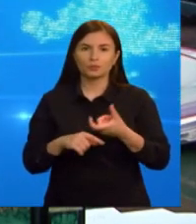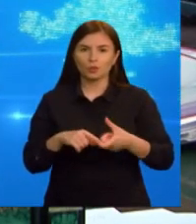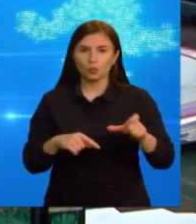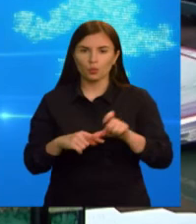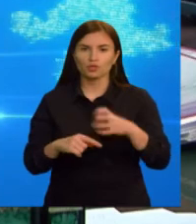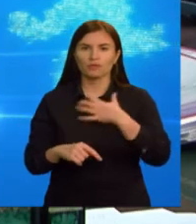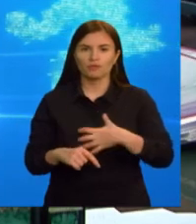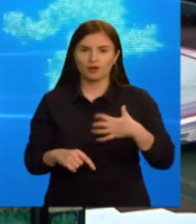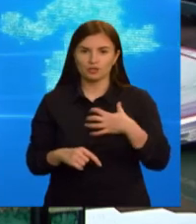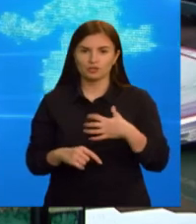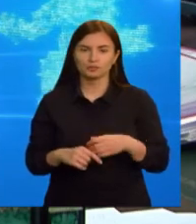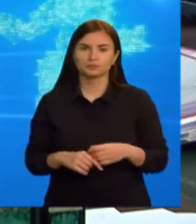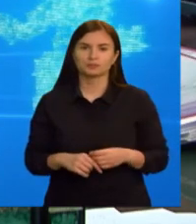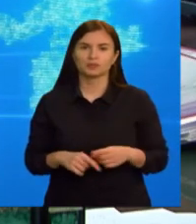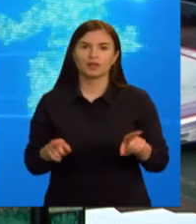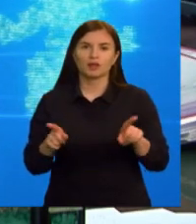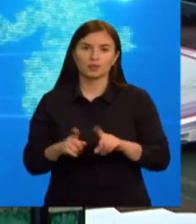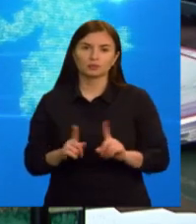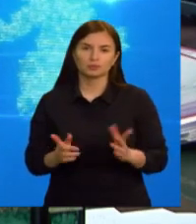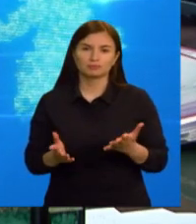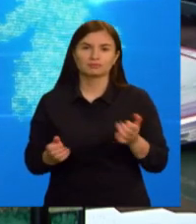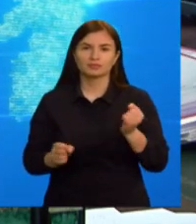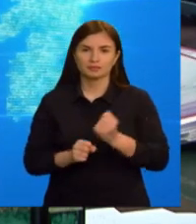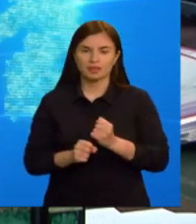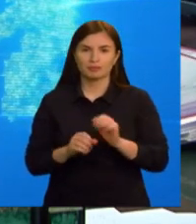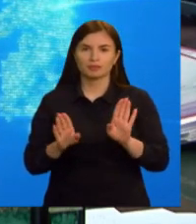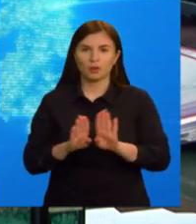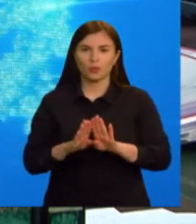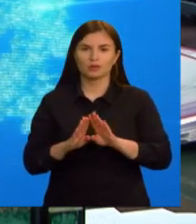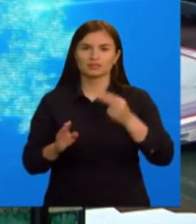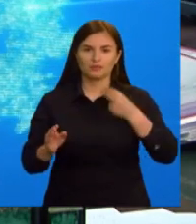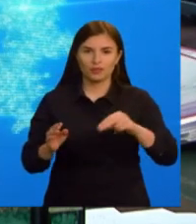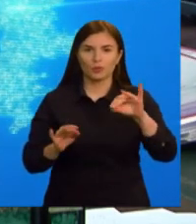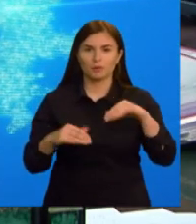очень важен. Так что сделаем такой звонок и поздравим деда.